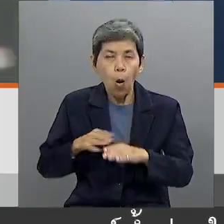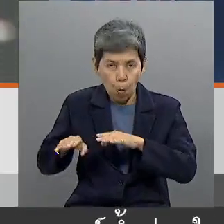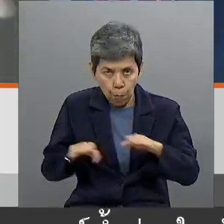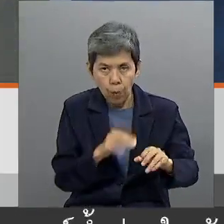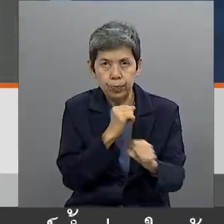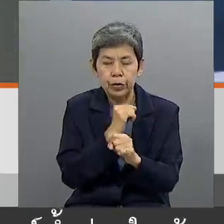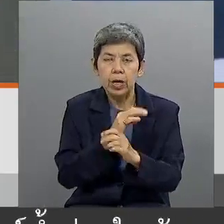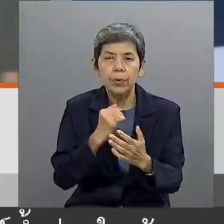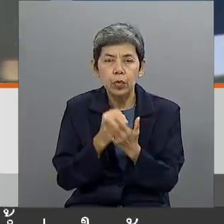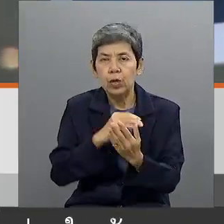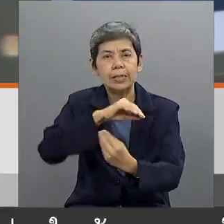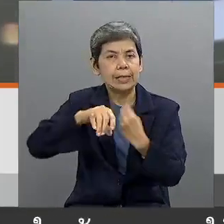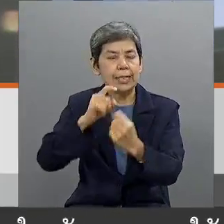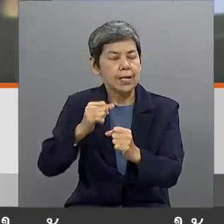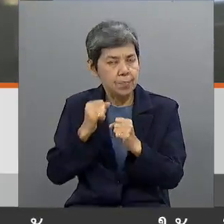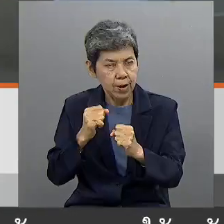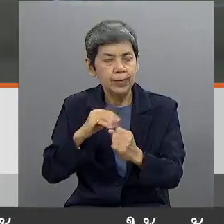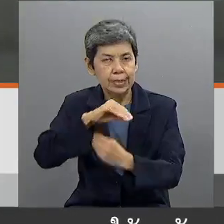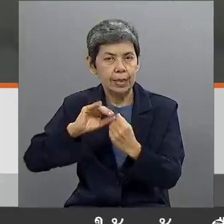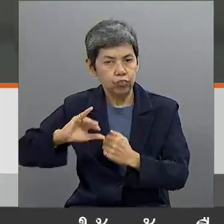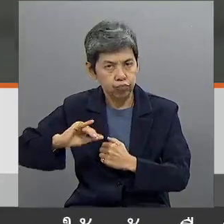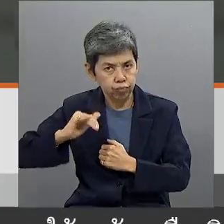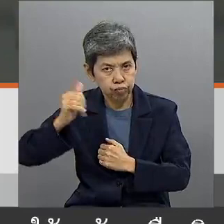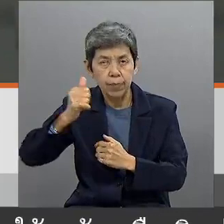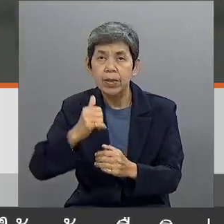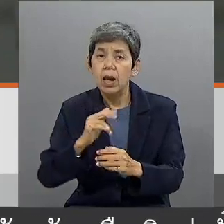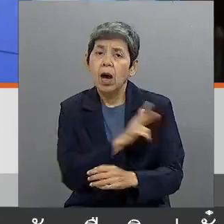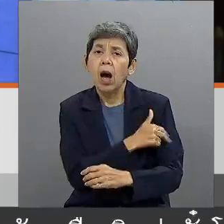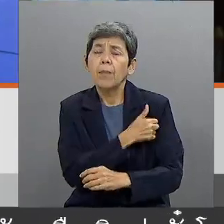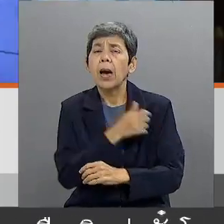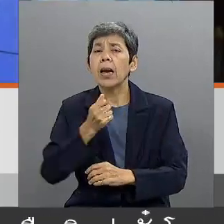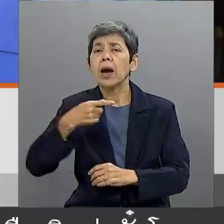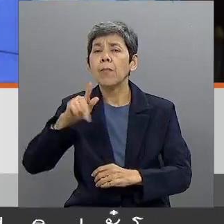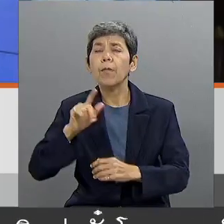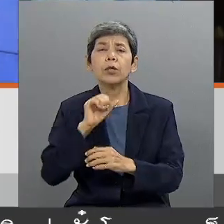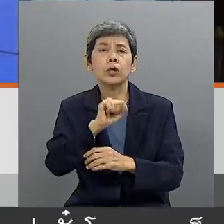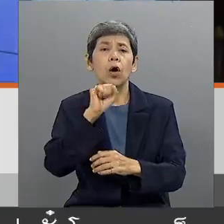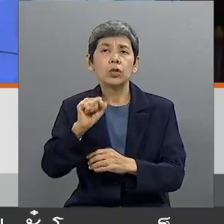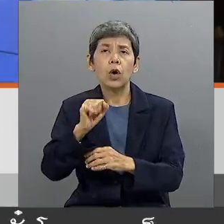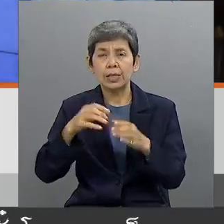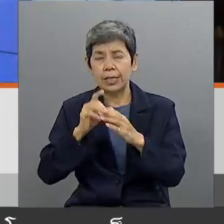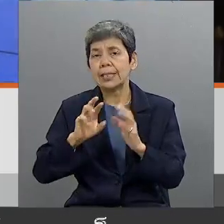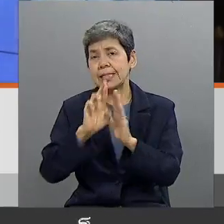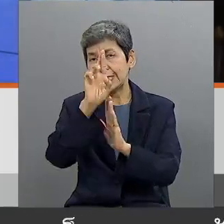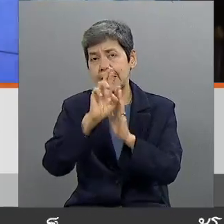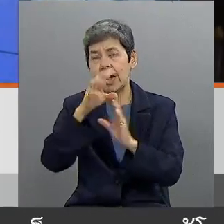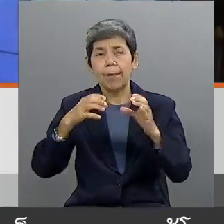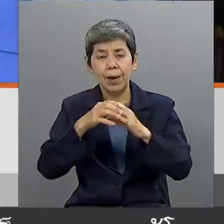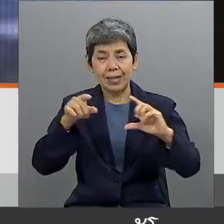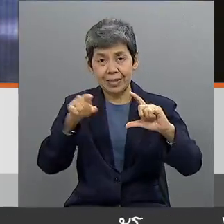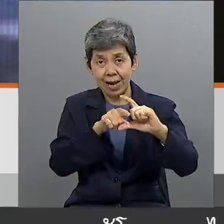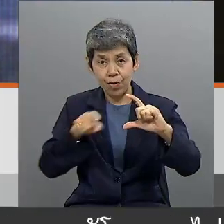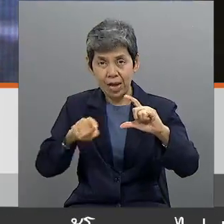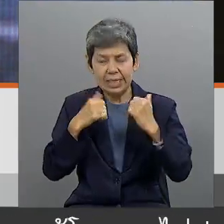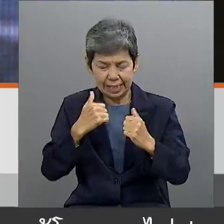ฟื้นฟูเศรษฐกิจได้เร็วส่วนในแพทย์เอกภพเพียรพิเศษสสเขต 1จังหวัดเชียงรายพระก้าวไกลระบุว่าสถานการณ์